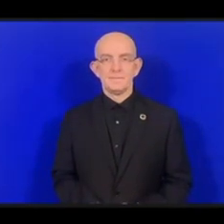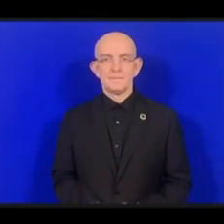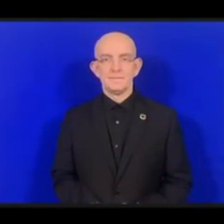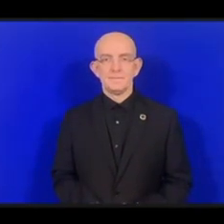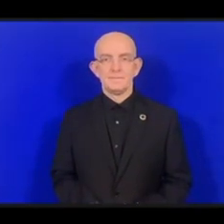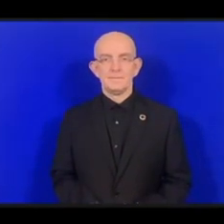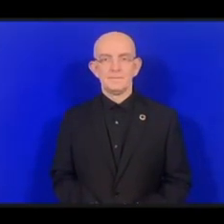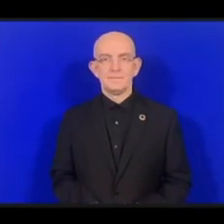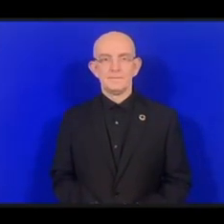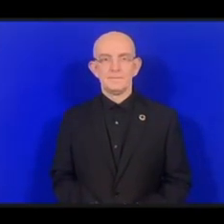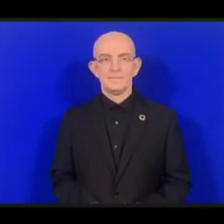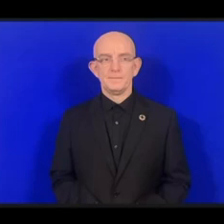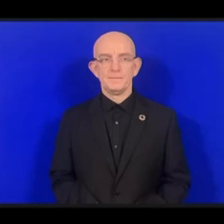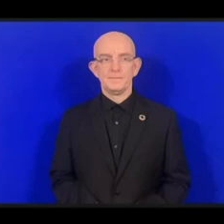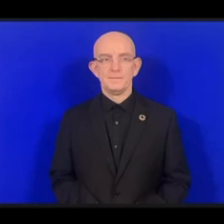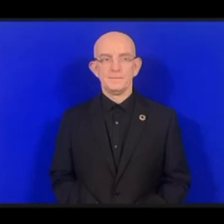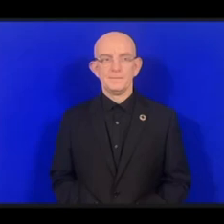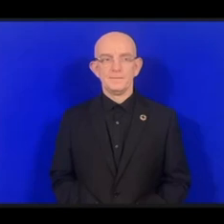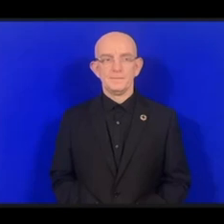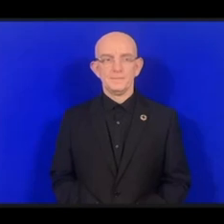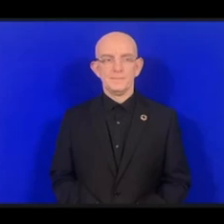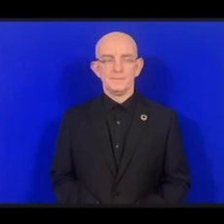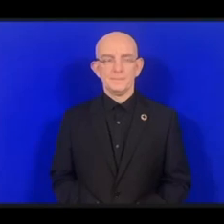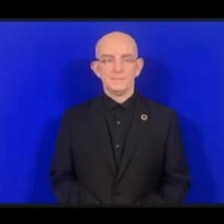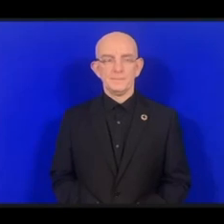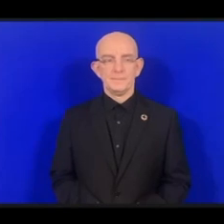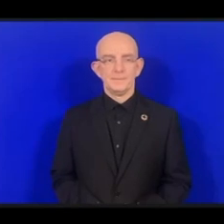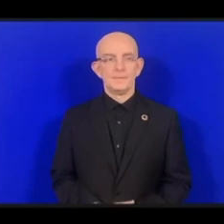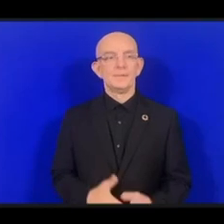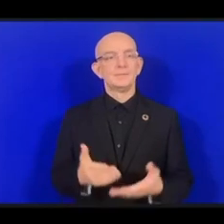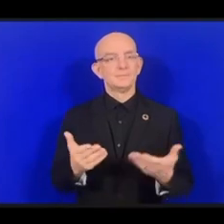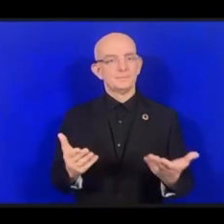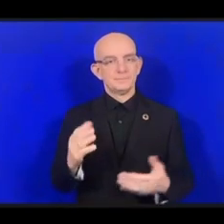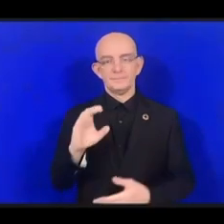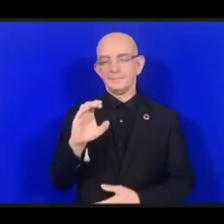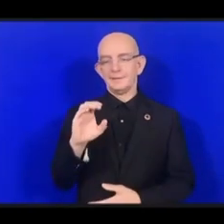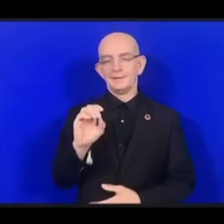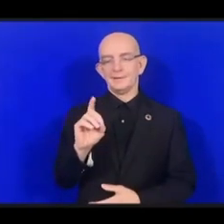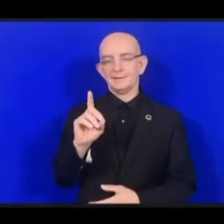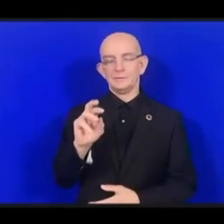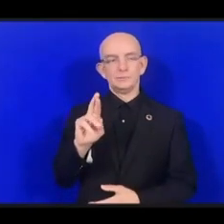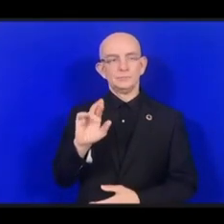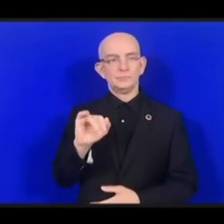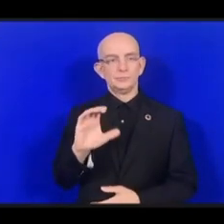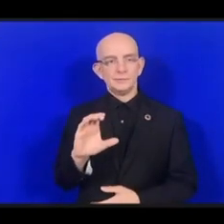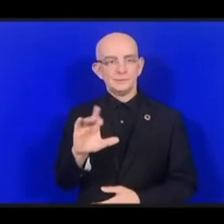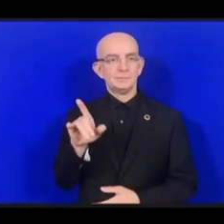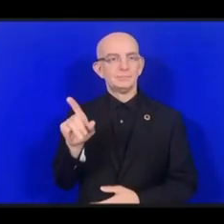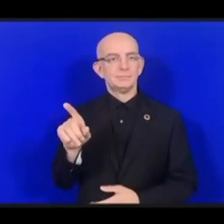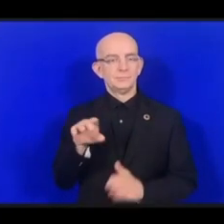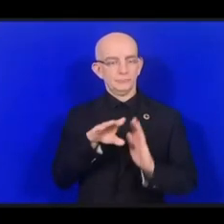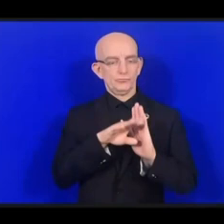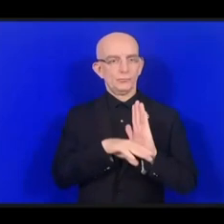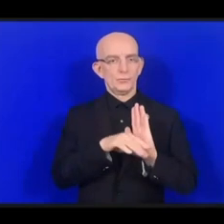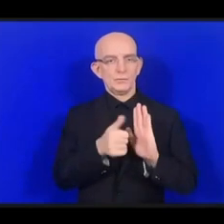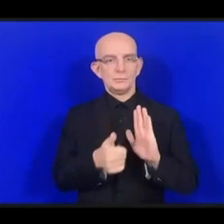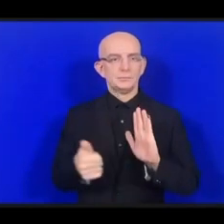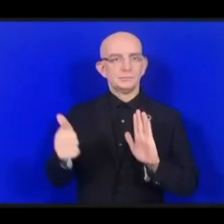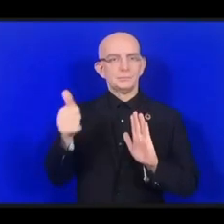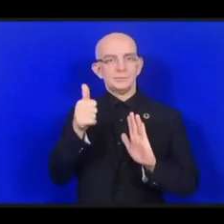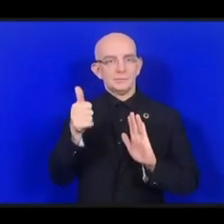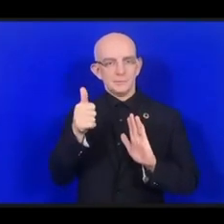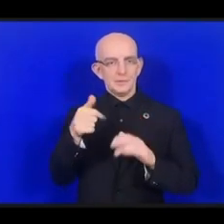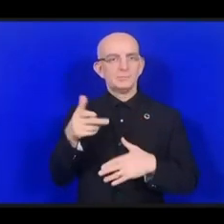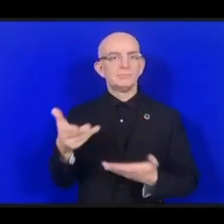الكلمه السيد مدير البرنامج اصحاب السعاده الساده والسيدات اعضاء البرلمان